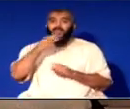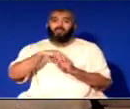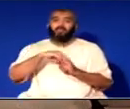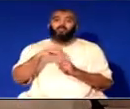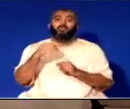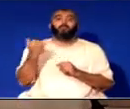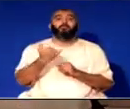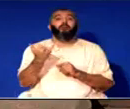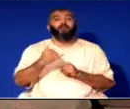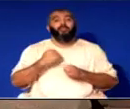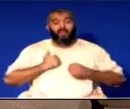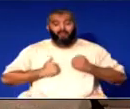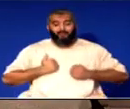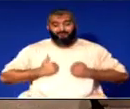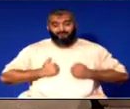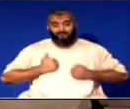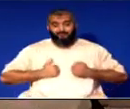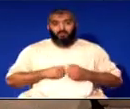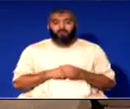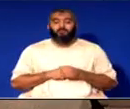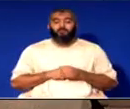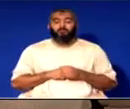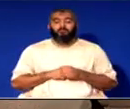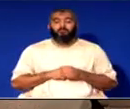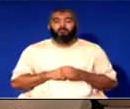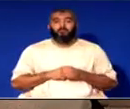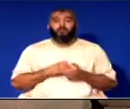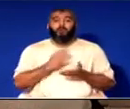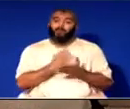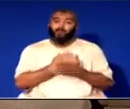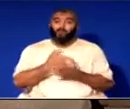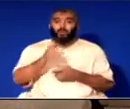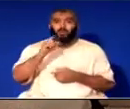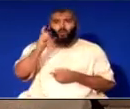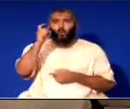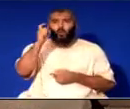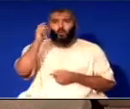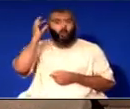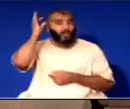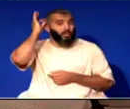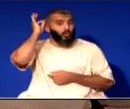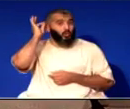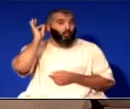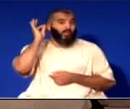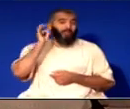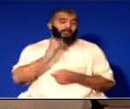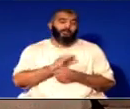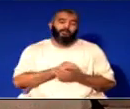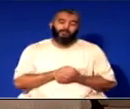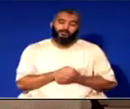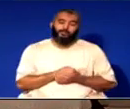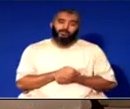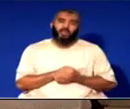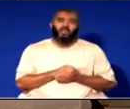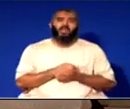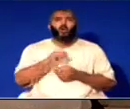يزيد عليك الوضع. لما قلت لها شكون قال لك؟ في البداية قالت الإمام الذي أفتاها. نعم. قلت له والطبيب